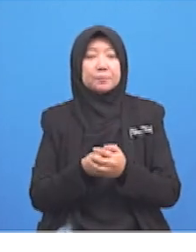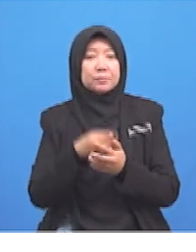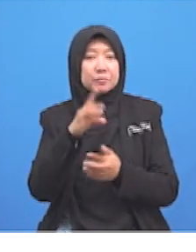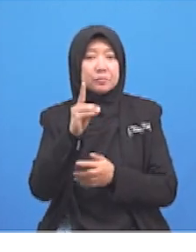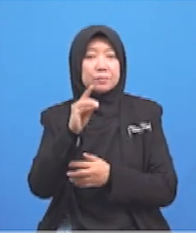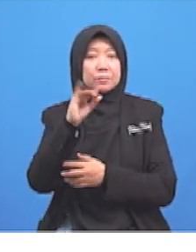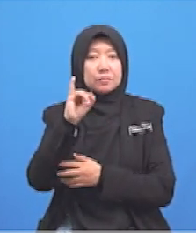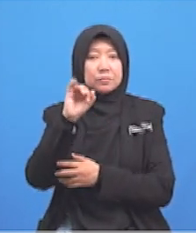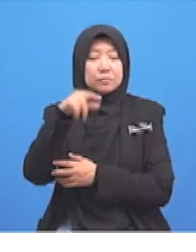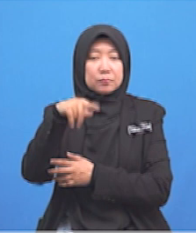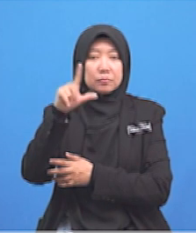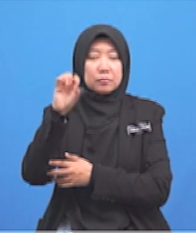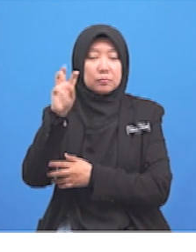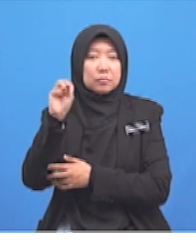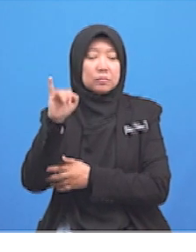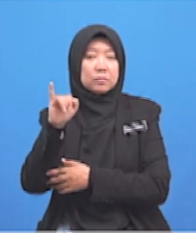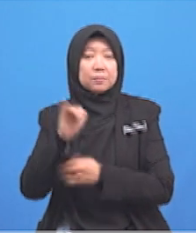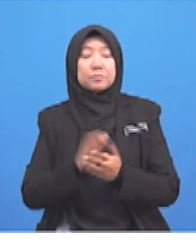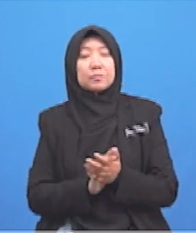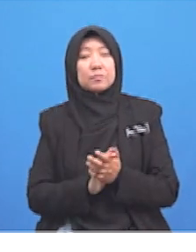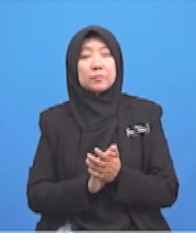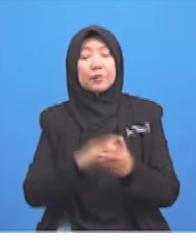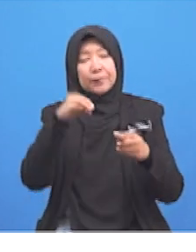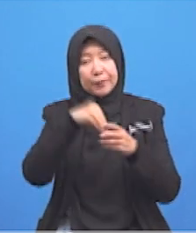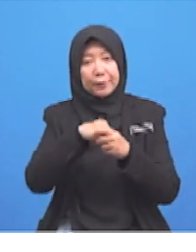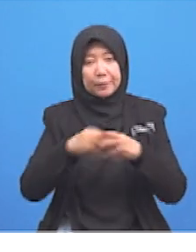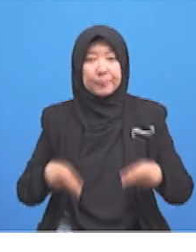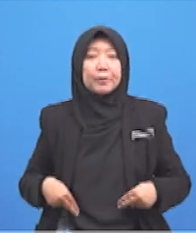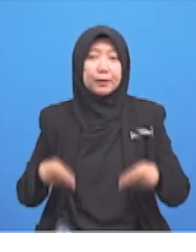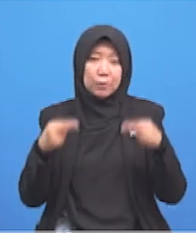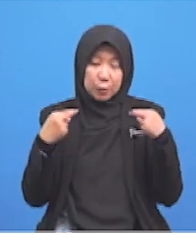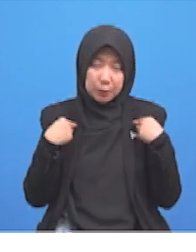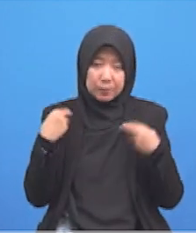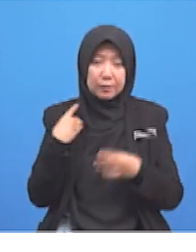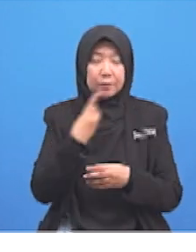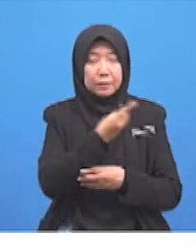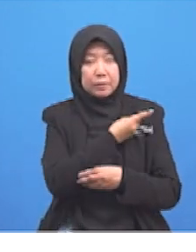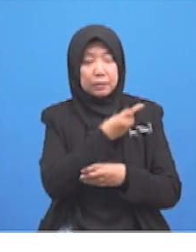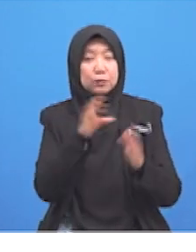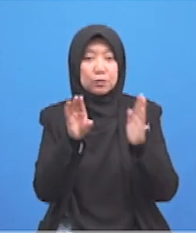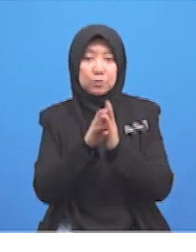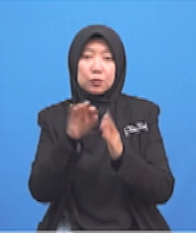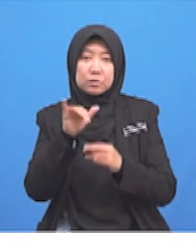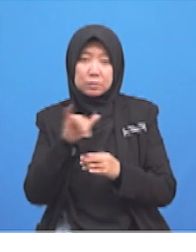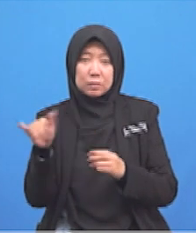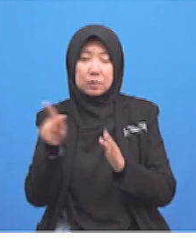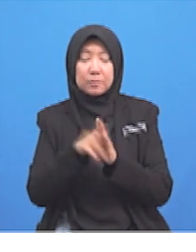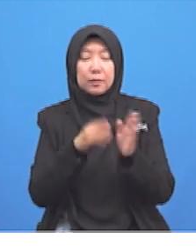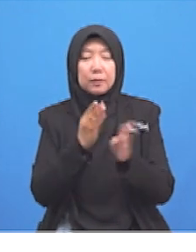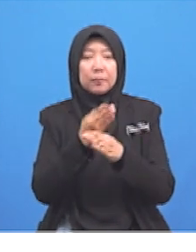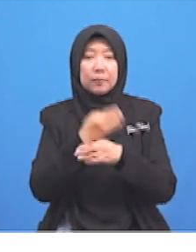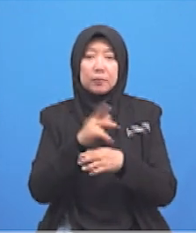Kita mestilah menerapkan sikap diplomasi dalam kehidupan seharian kita. Misalnya, pembentukan durbar